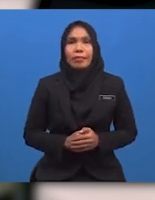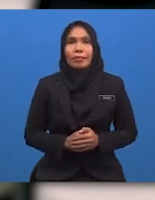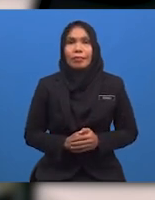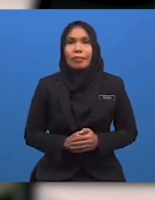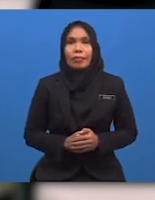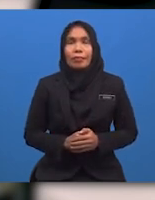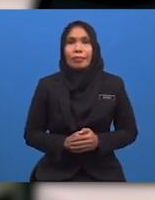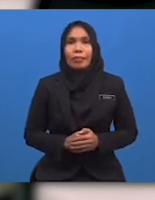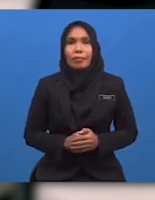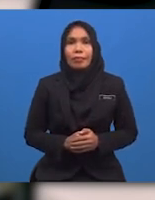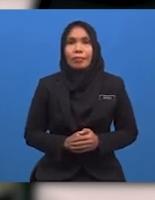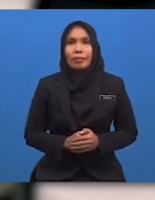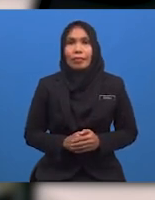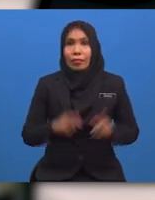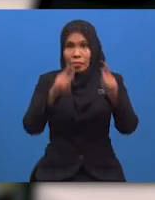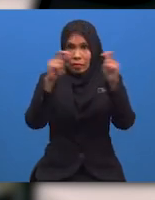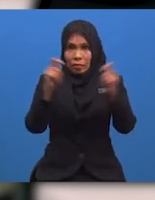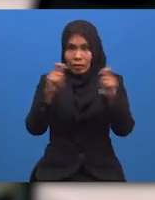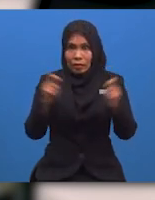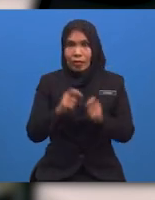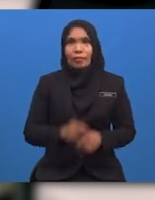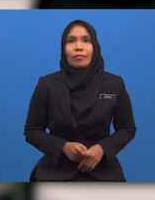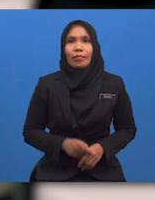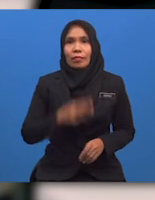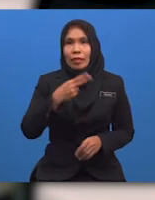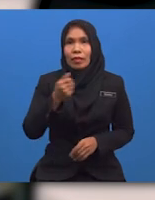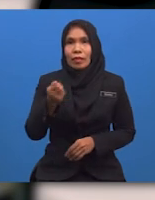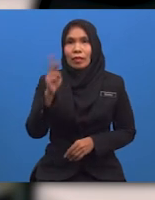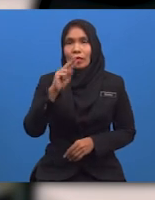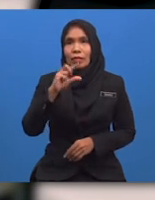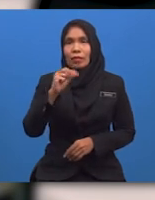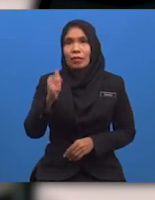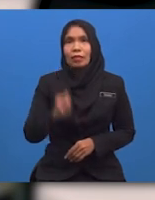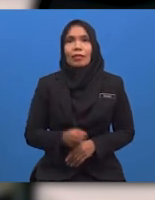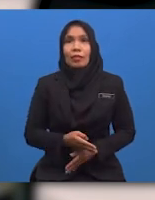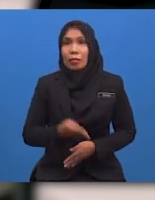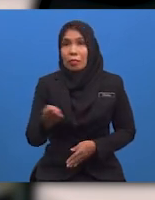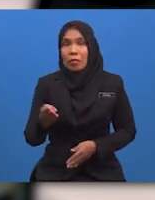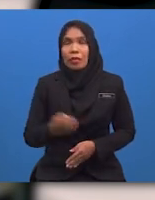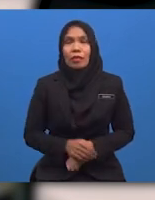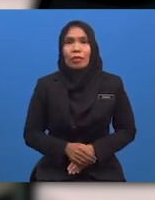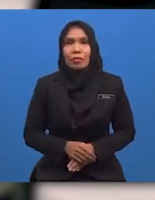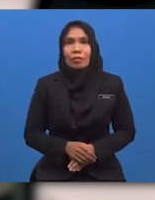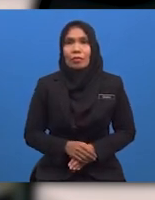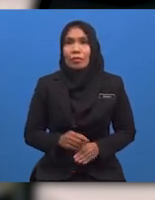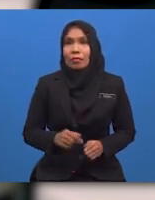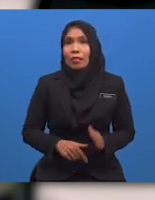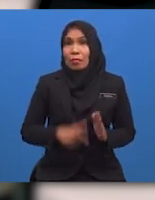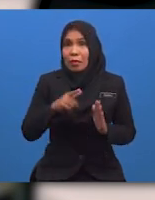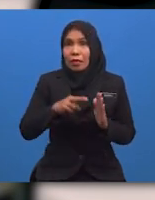tingkat harga barang dan perkhidmatan di bandar lebih tinggi berbanding di kawasan luar bandar.